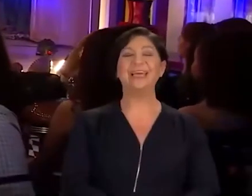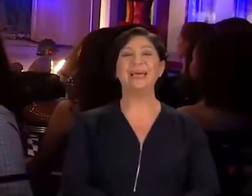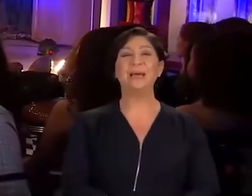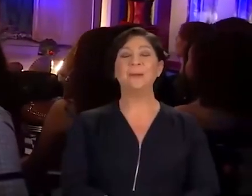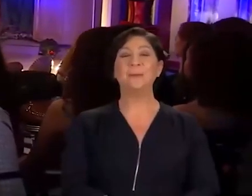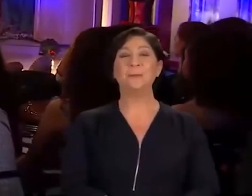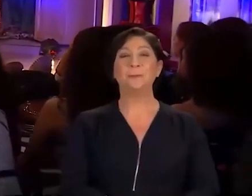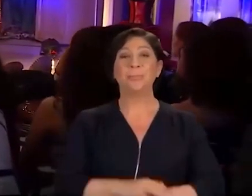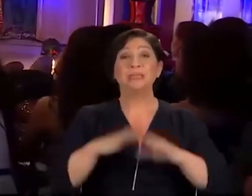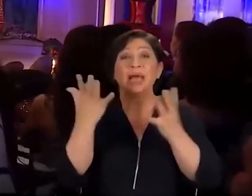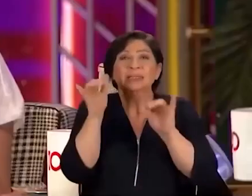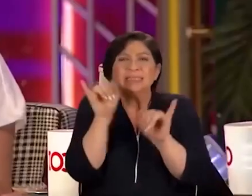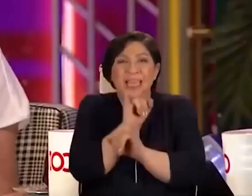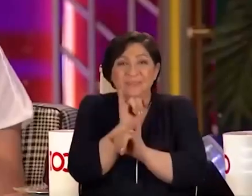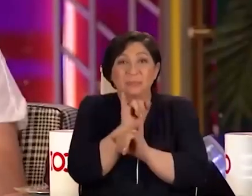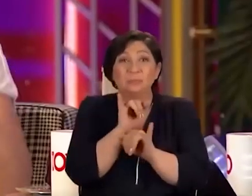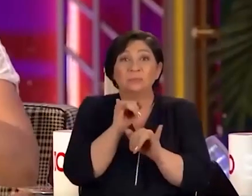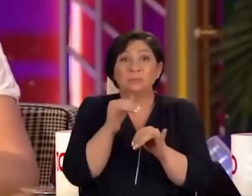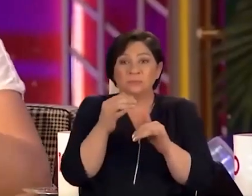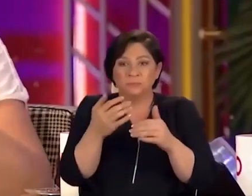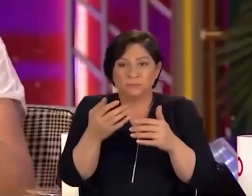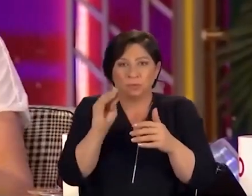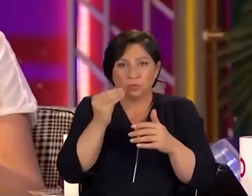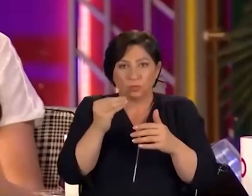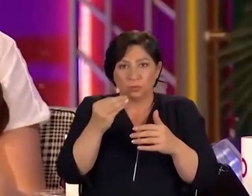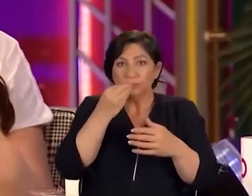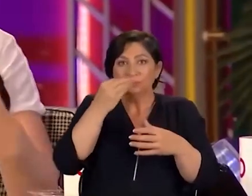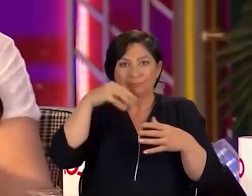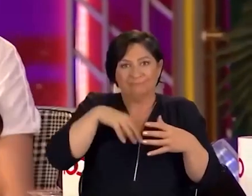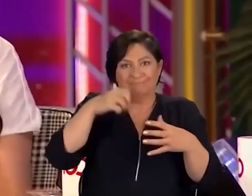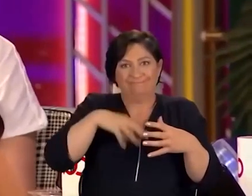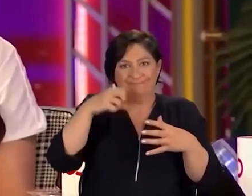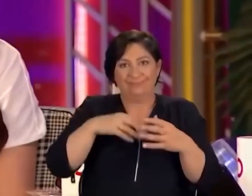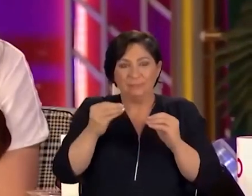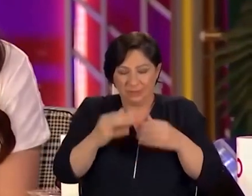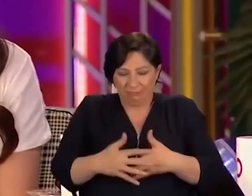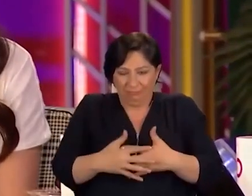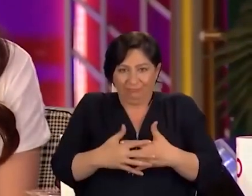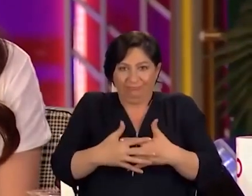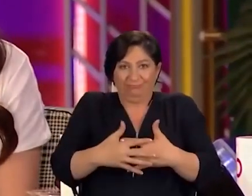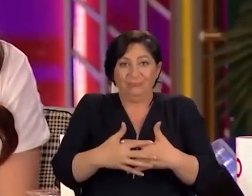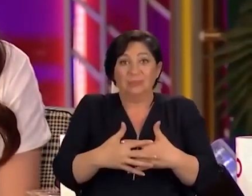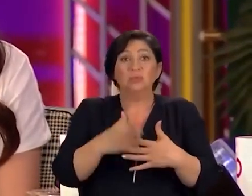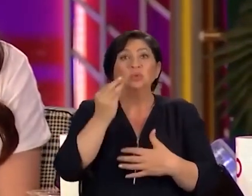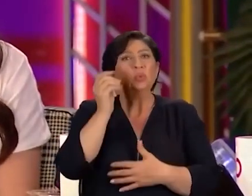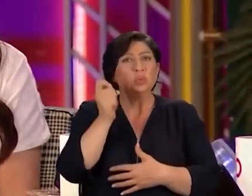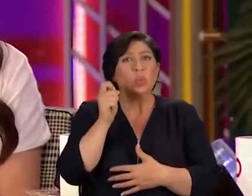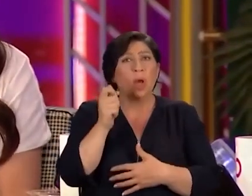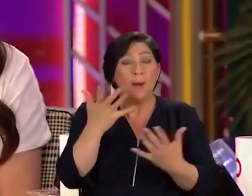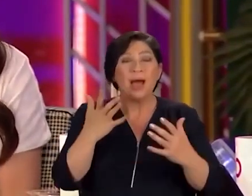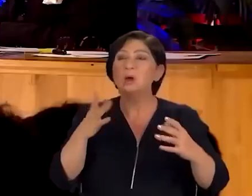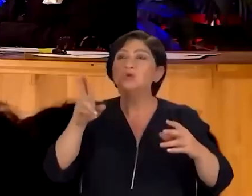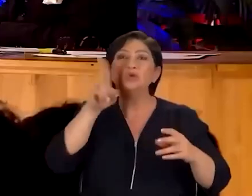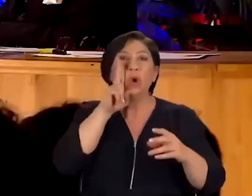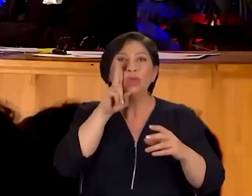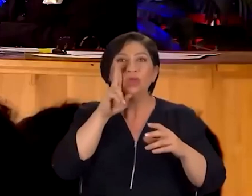için. Çok daha zayıftım. Sadece işte çocuklara kilo aldım. Çok zordu ama